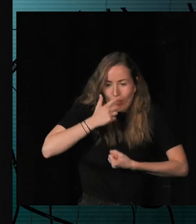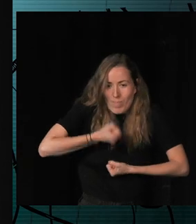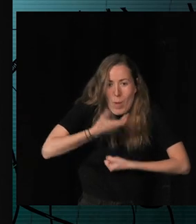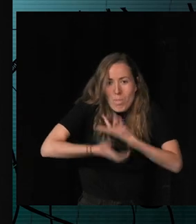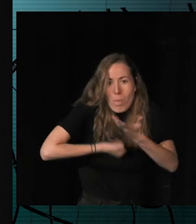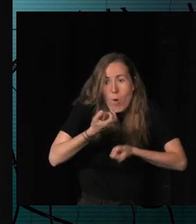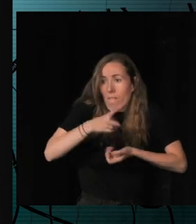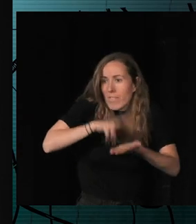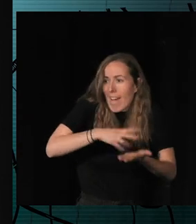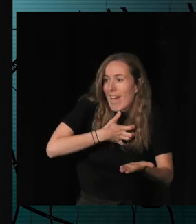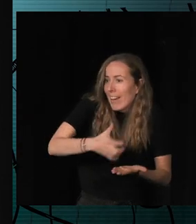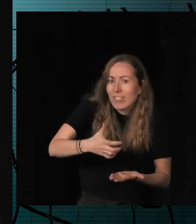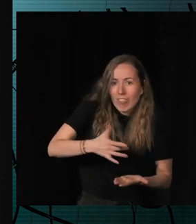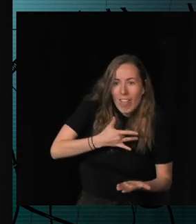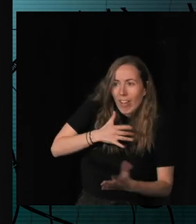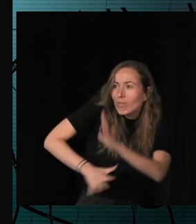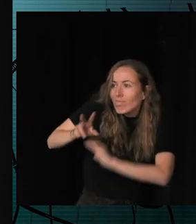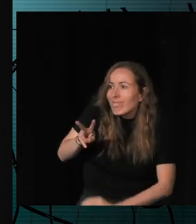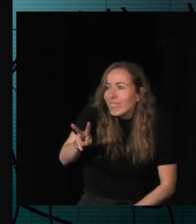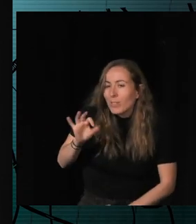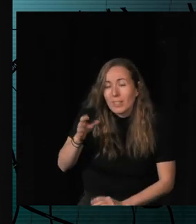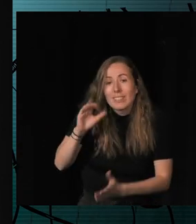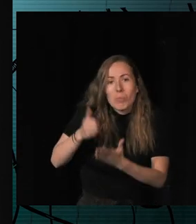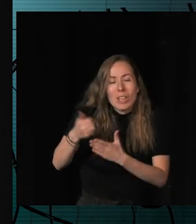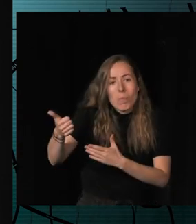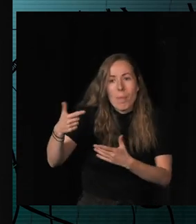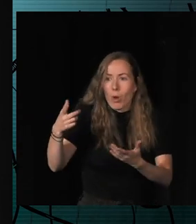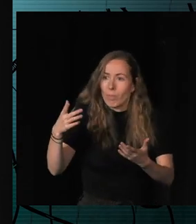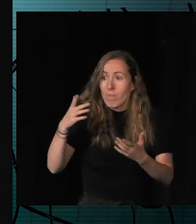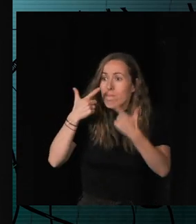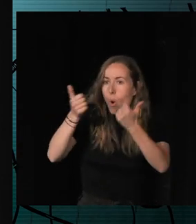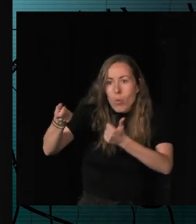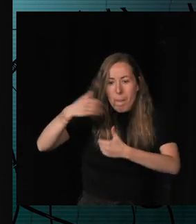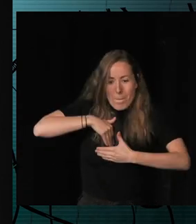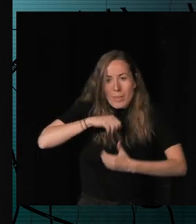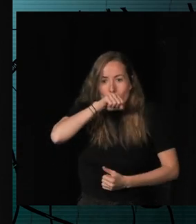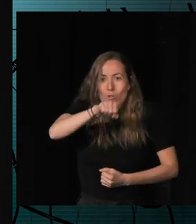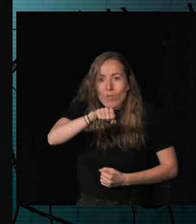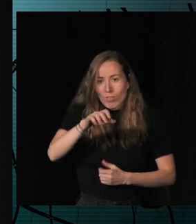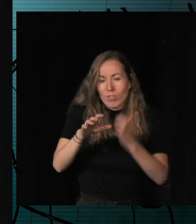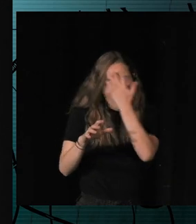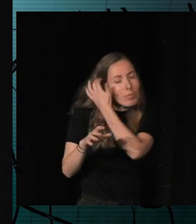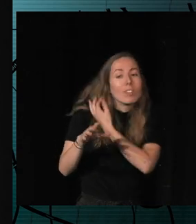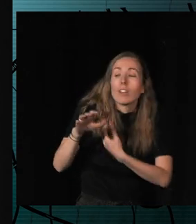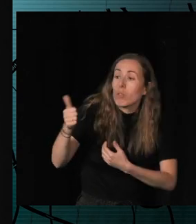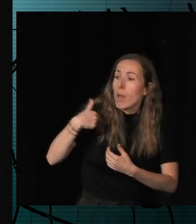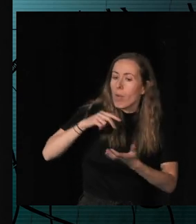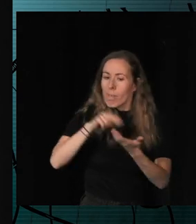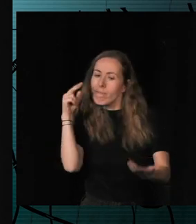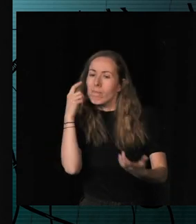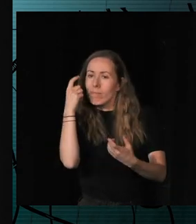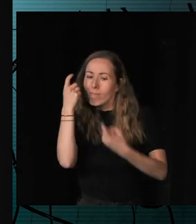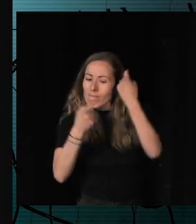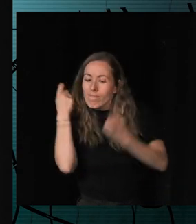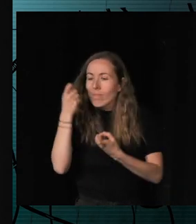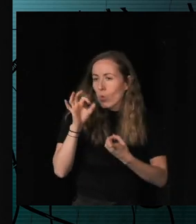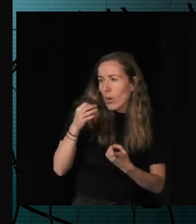hyper vraies hyper riches et et en ça ouai il a cette espèce de démarche de passionné avec des réflexions toujours hyper intelligentes qui font que quand on adhère